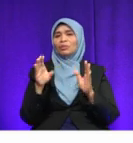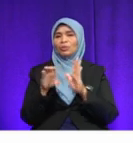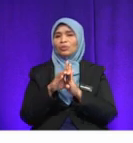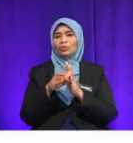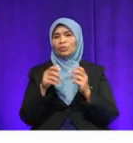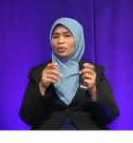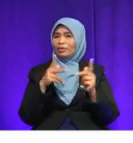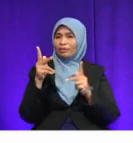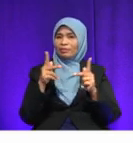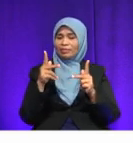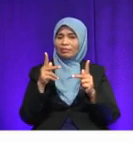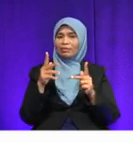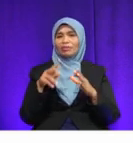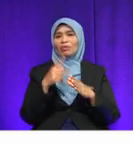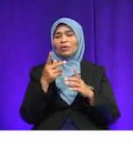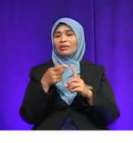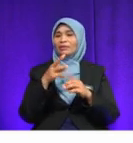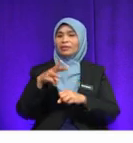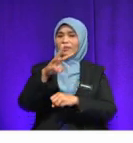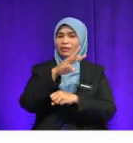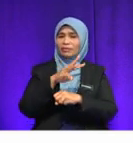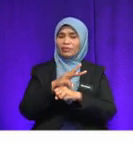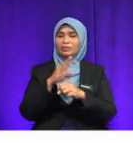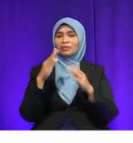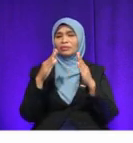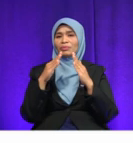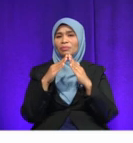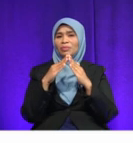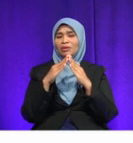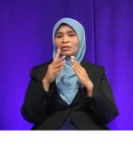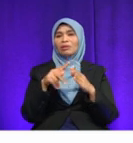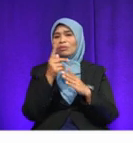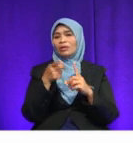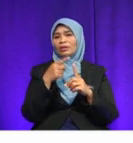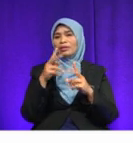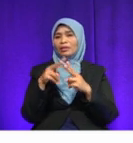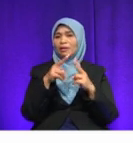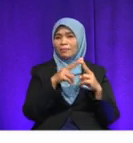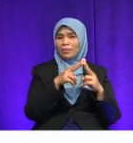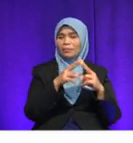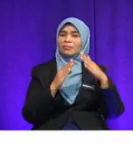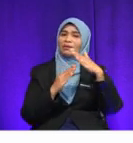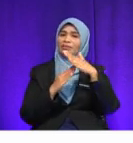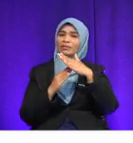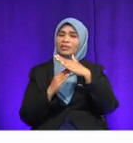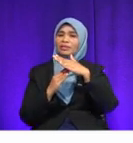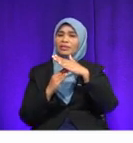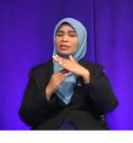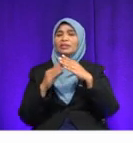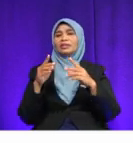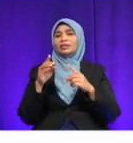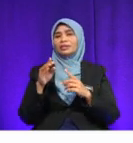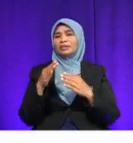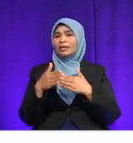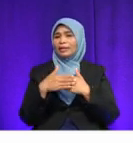mungkin dia keluar daripada kawasan rumah Dia keluar dari kampung dia berhenti ke mana-mana masih ada bolehlah qasar